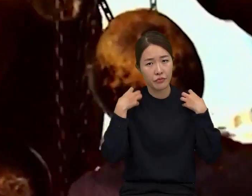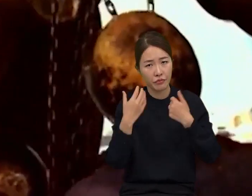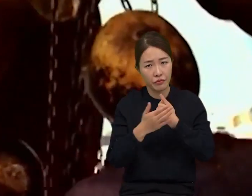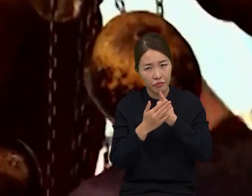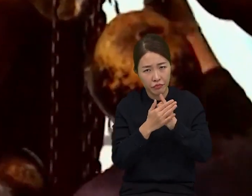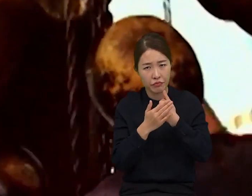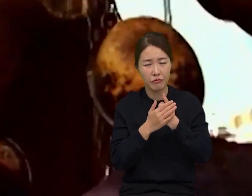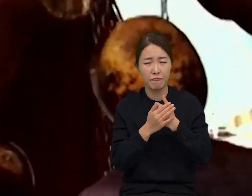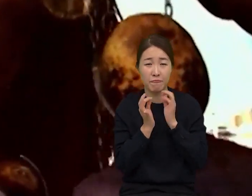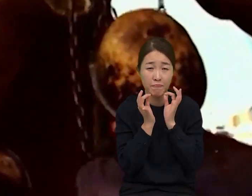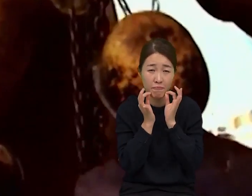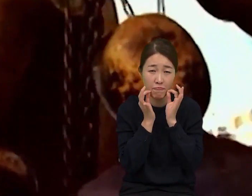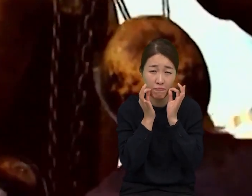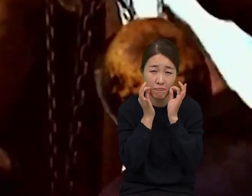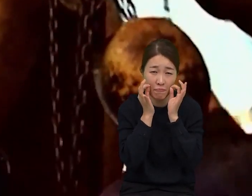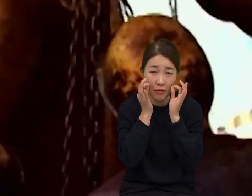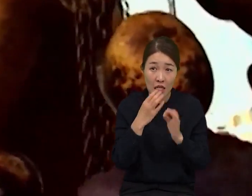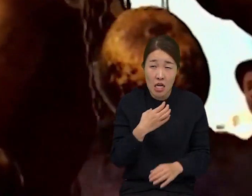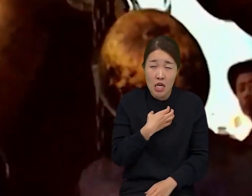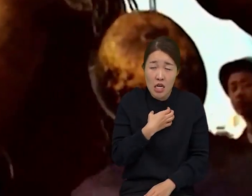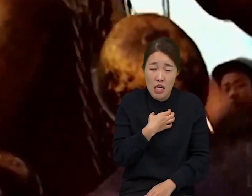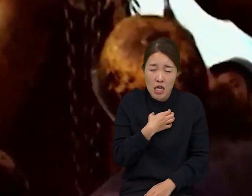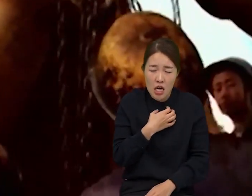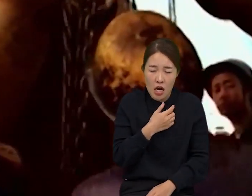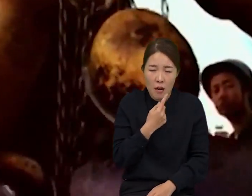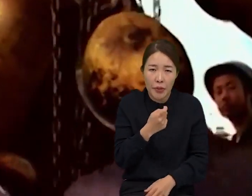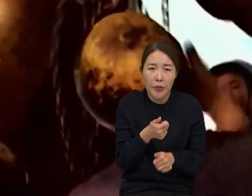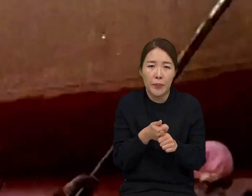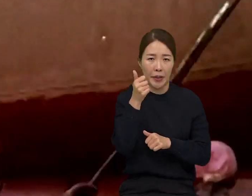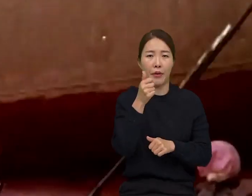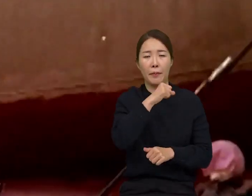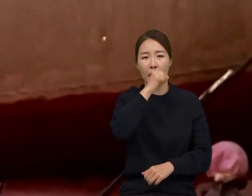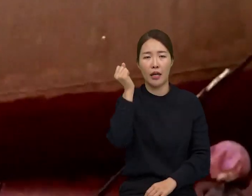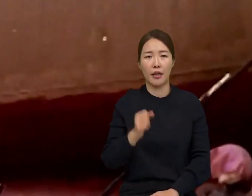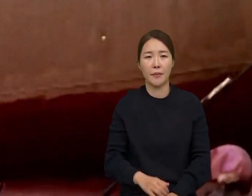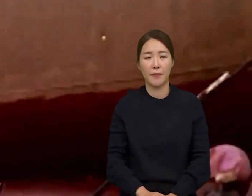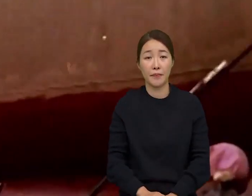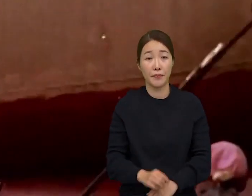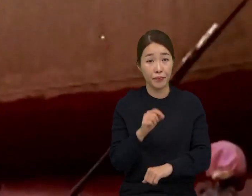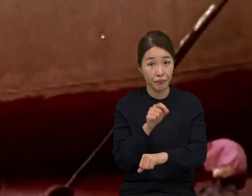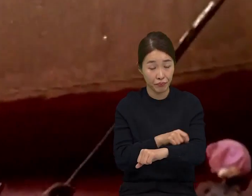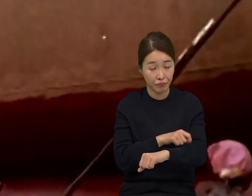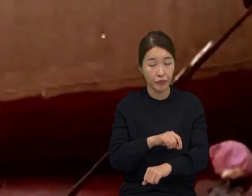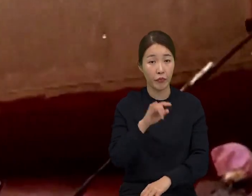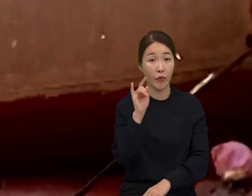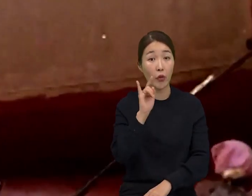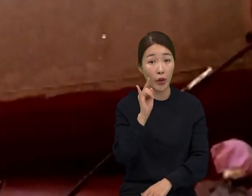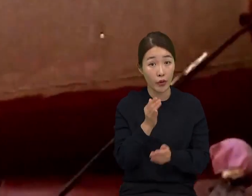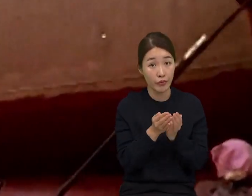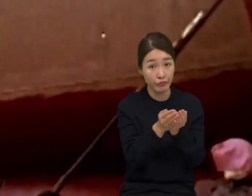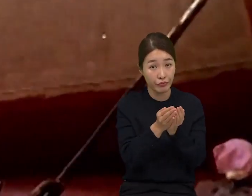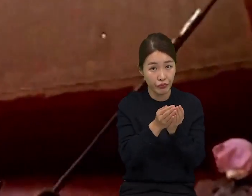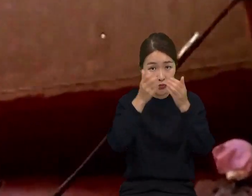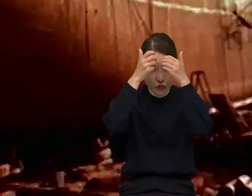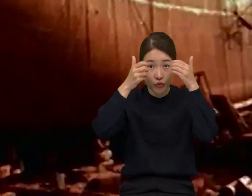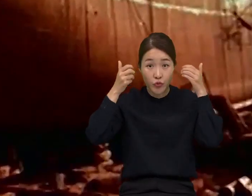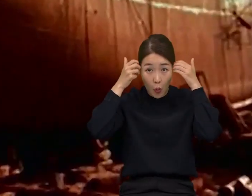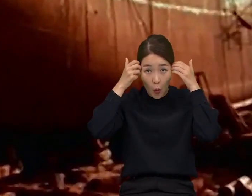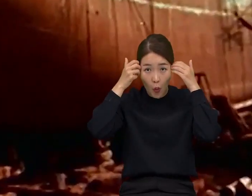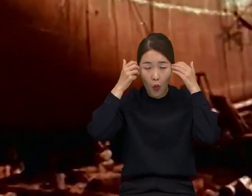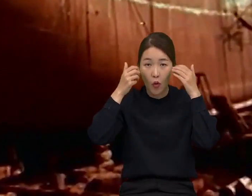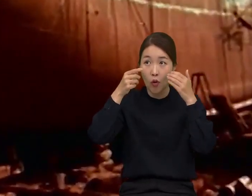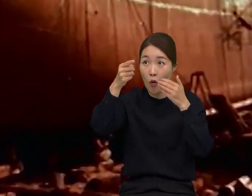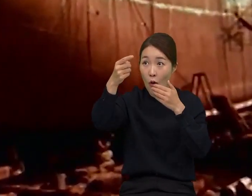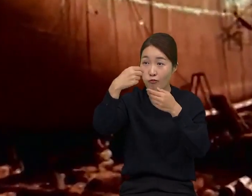현대는 정부의 지원과 자구 노력으로 이 위기를 넘길 수 있었다. 특히 현대 조선은 중동 건설